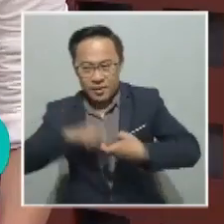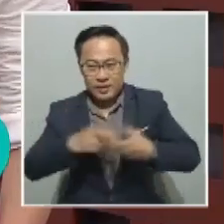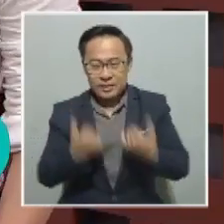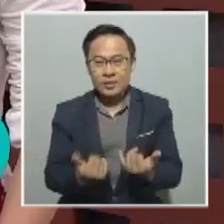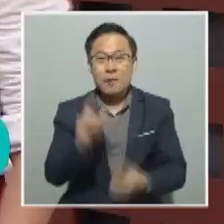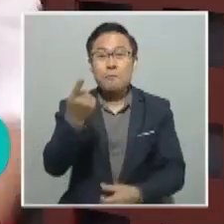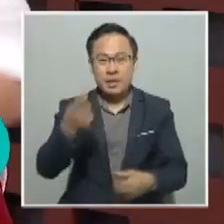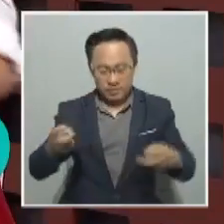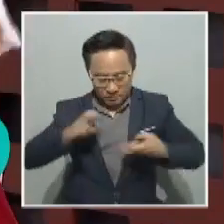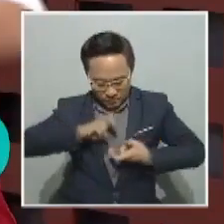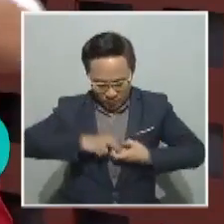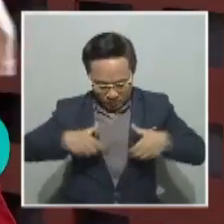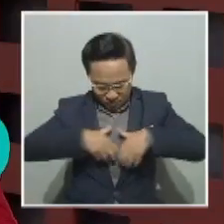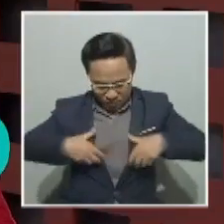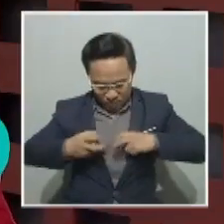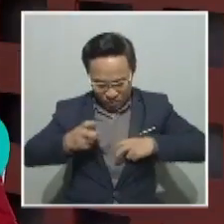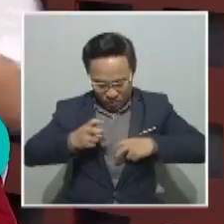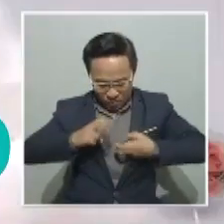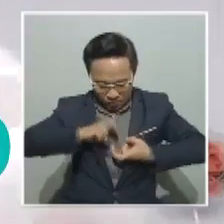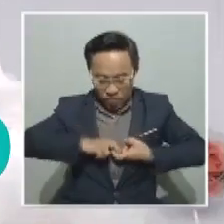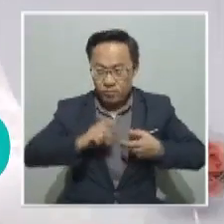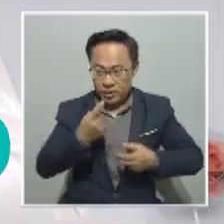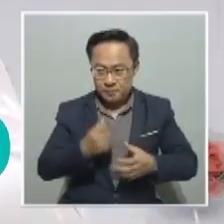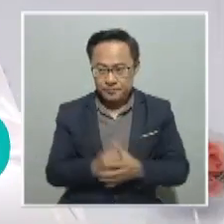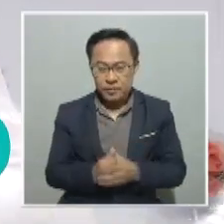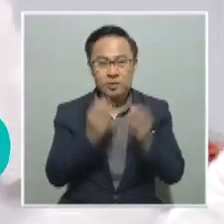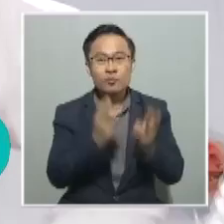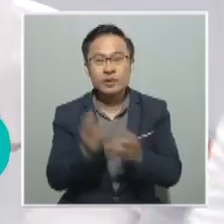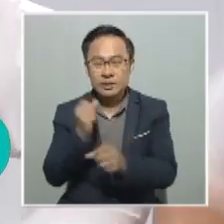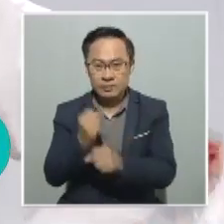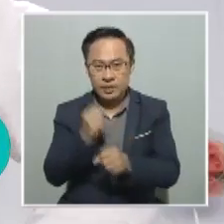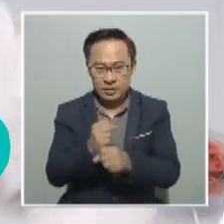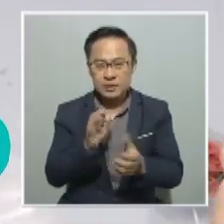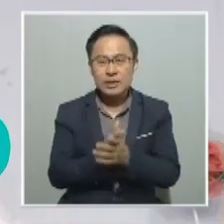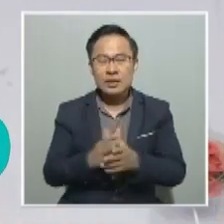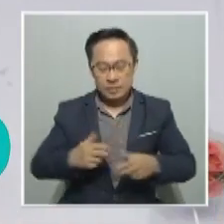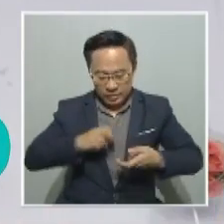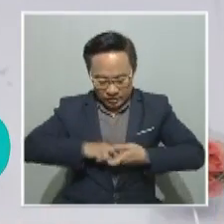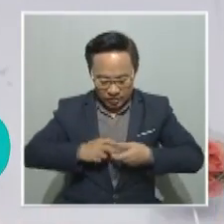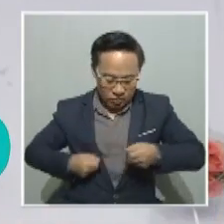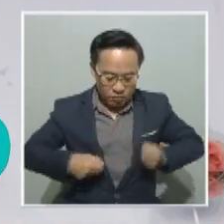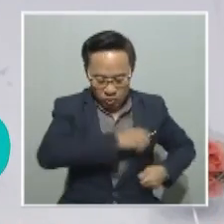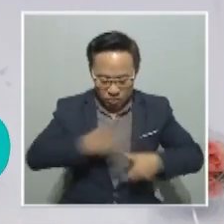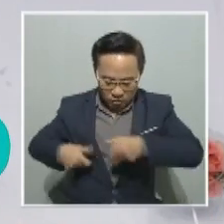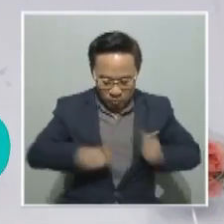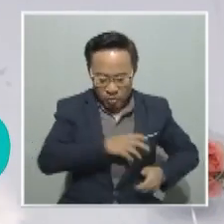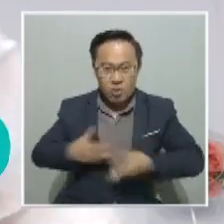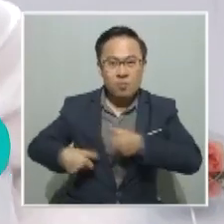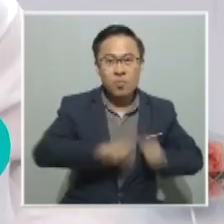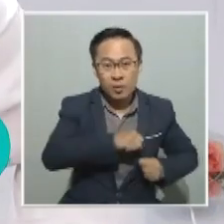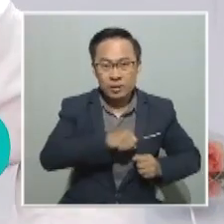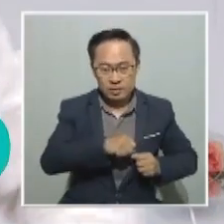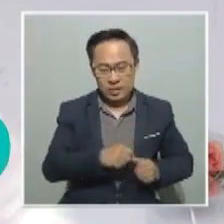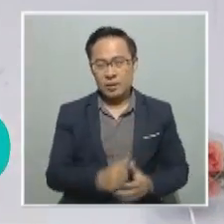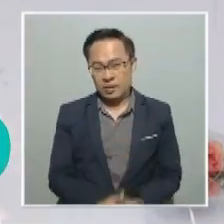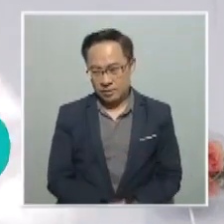จัง แล้วจากประสบการณ์ที่เคยถามคนไข้มาเขาจะติดด้านหน้าแล้วหมุนเอาในการแก้ปัญหา ไปข้างหลัง ถูกไหมฮะคืออันนี้เราเคยถามว่าเอ้ยแล้